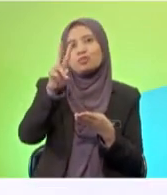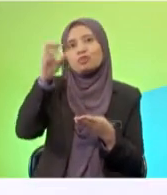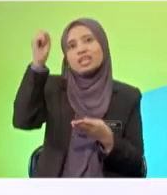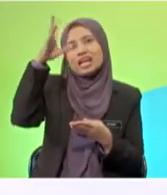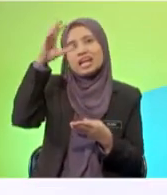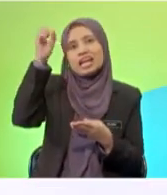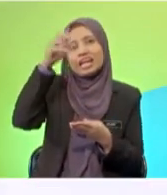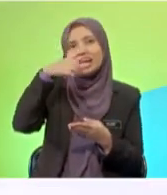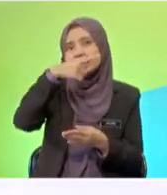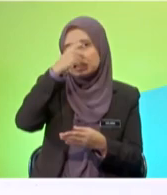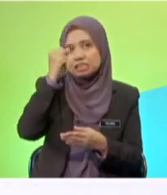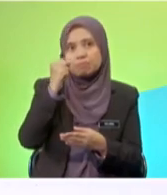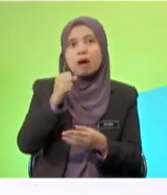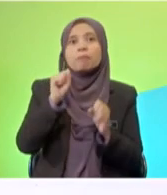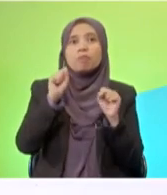Alhamdulillah